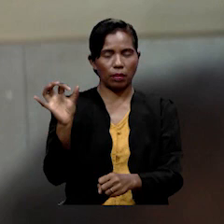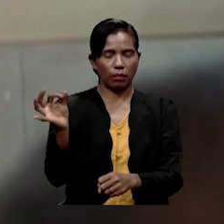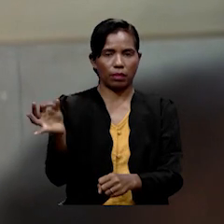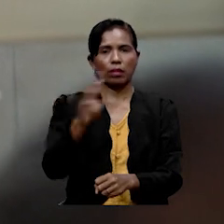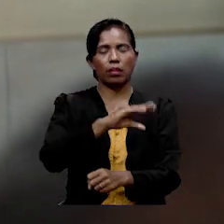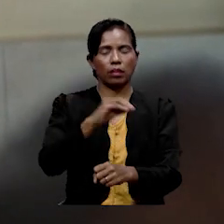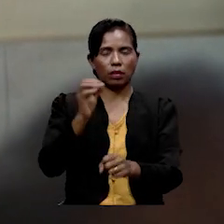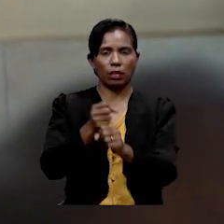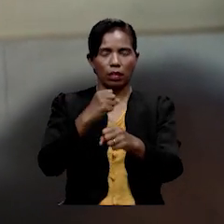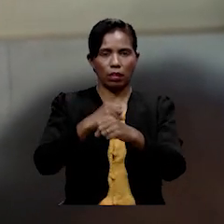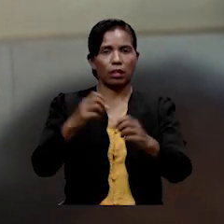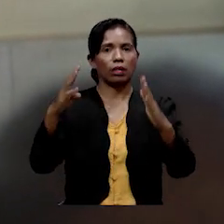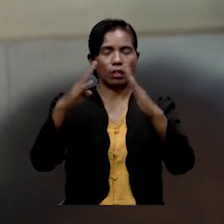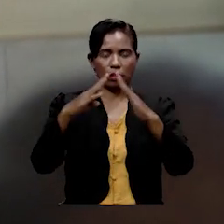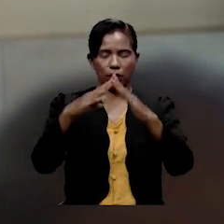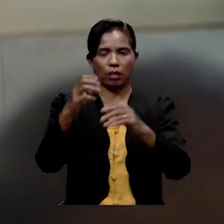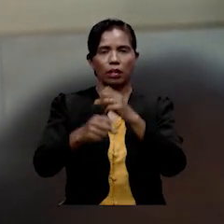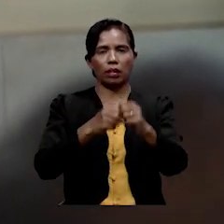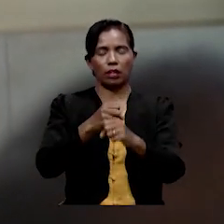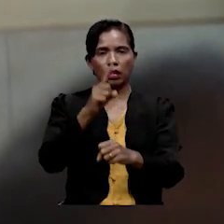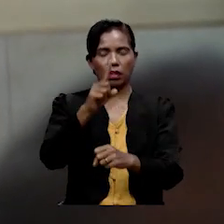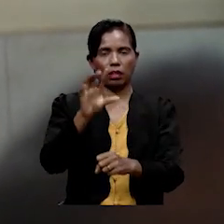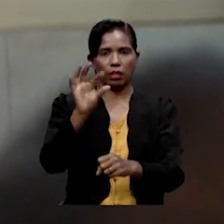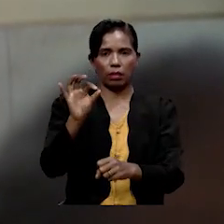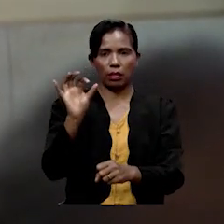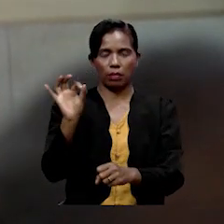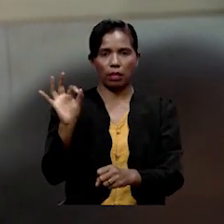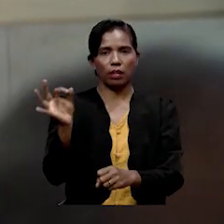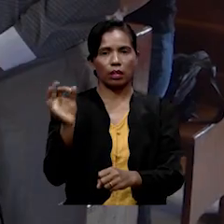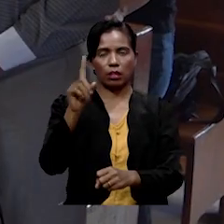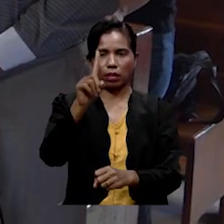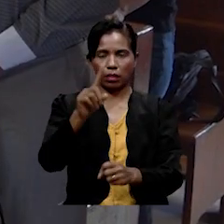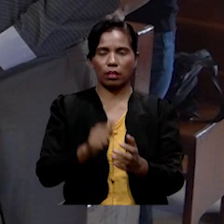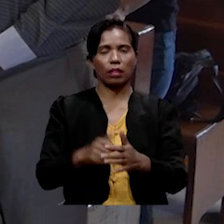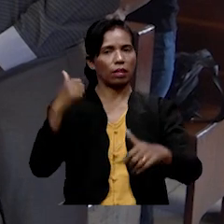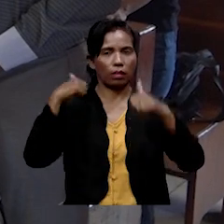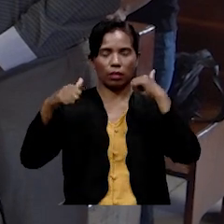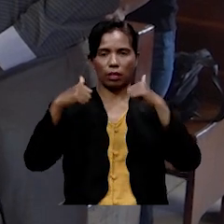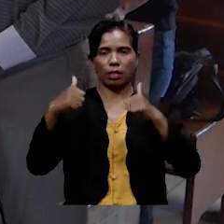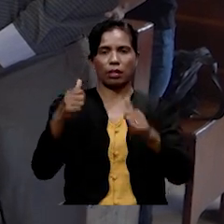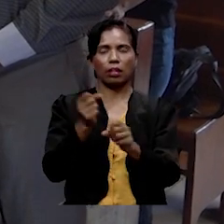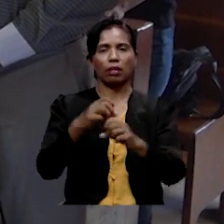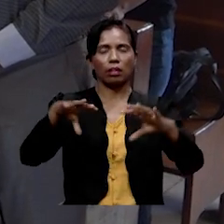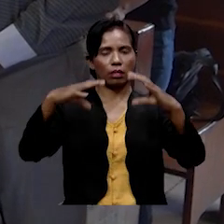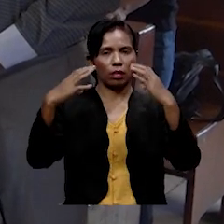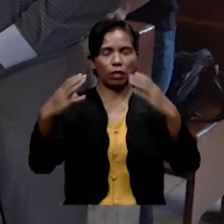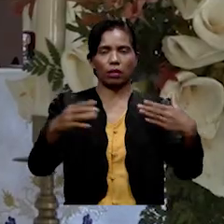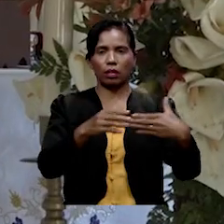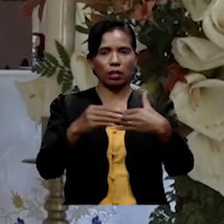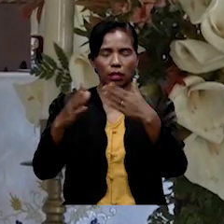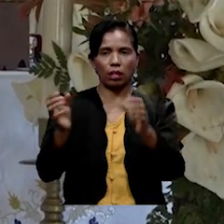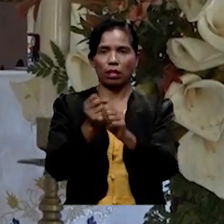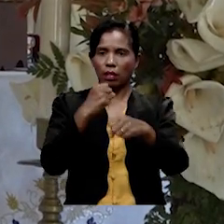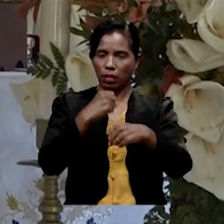ni konstrusaun iha tina rihung ida atu sia sinulu resing ida. Atividade ne bedurante ne komisaun organizadora